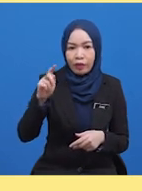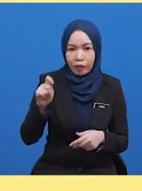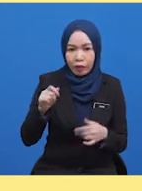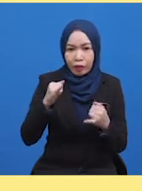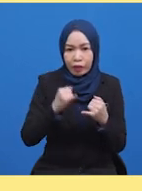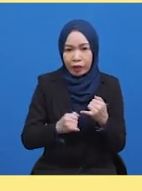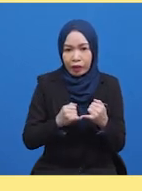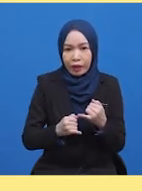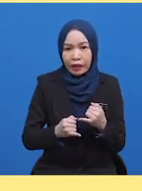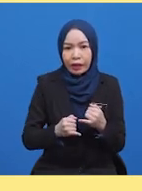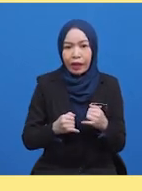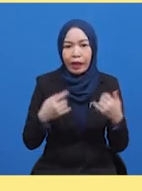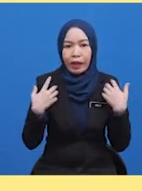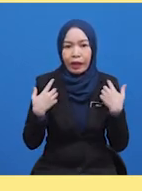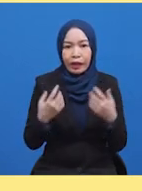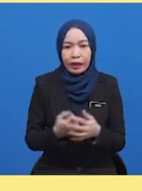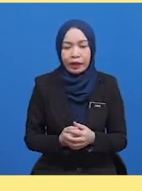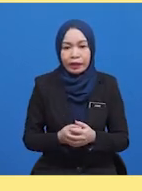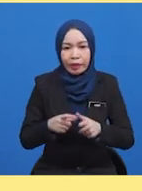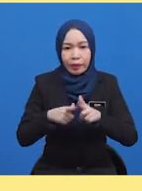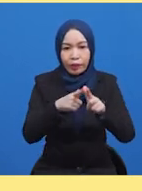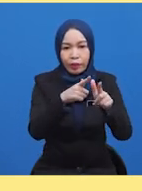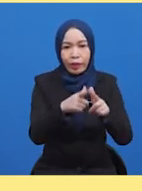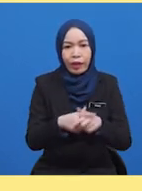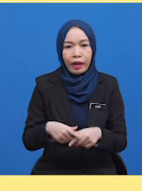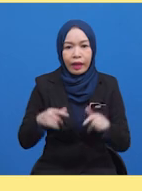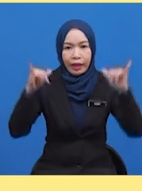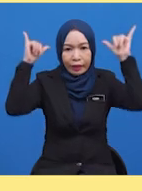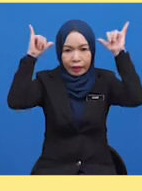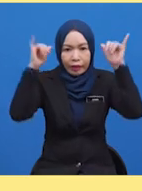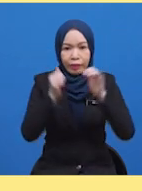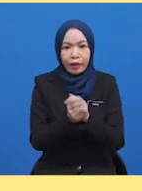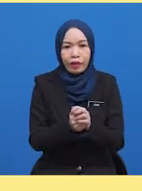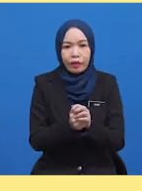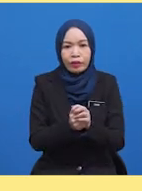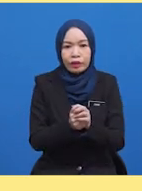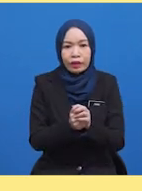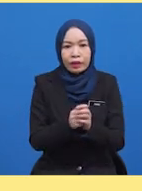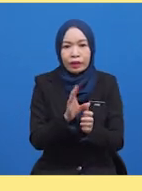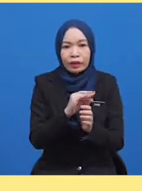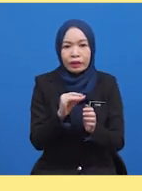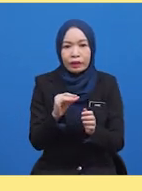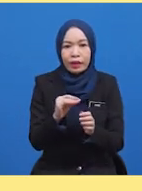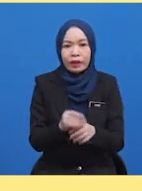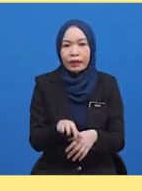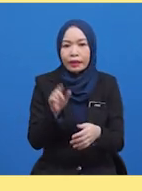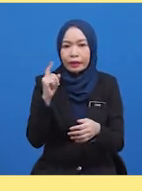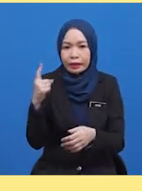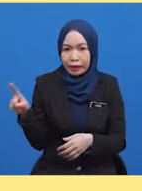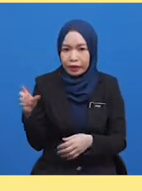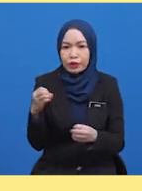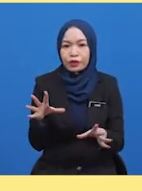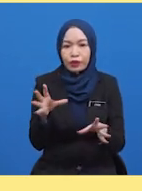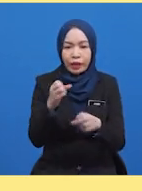Layung dia juga mendapat keputusan yang yang cemerlang dalam peperiksaan dari jahanam